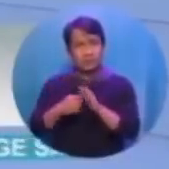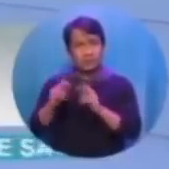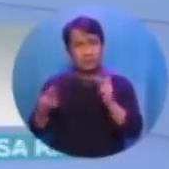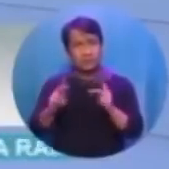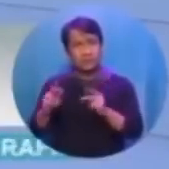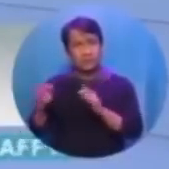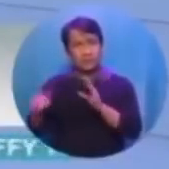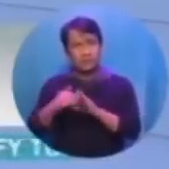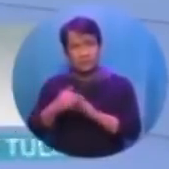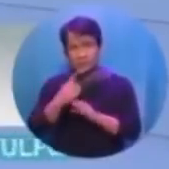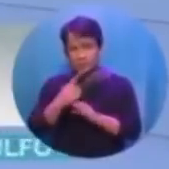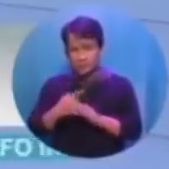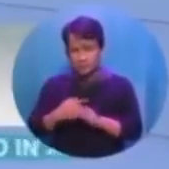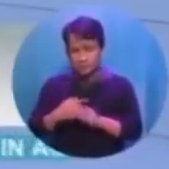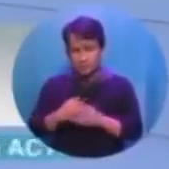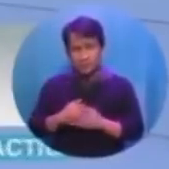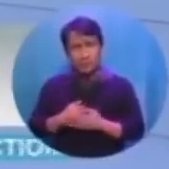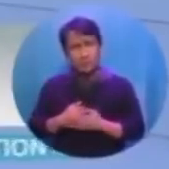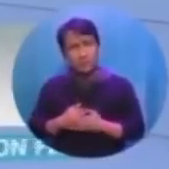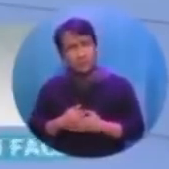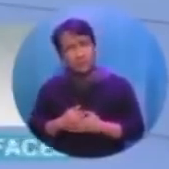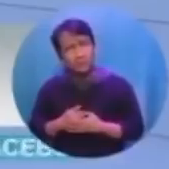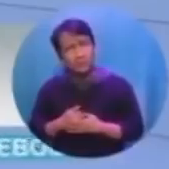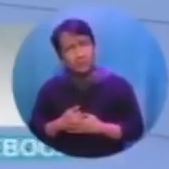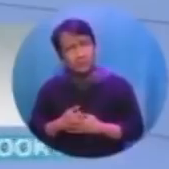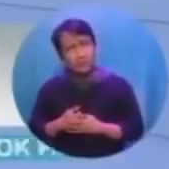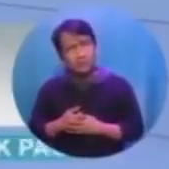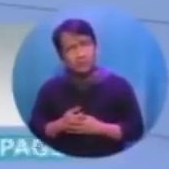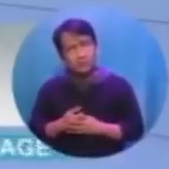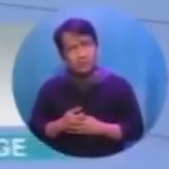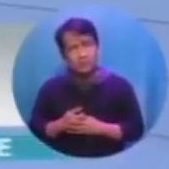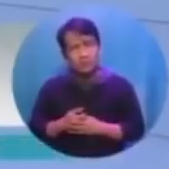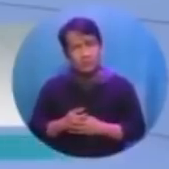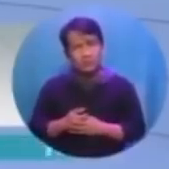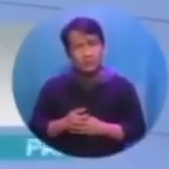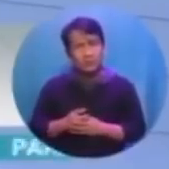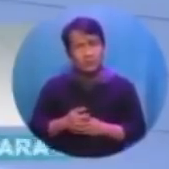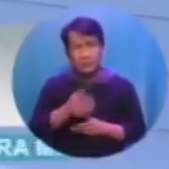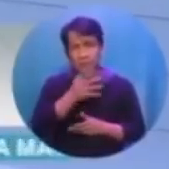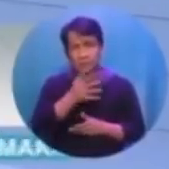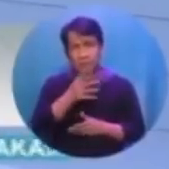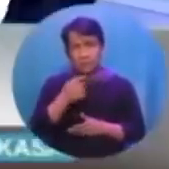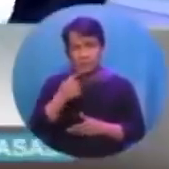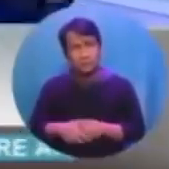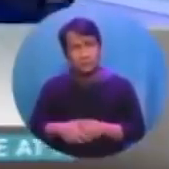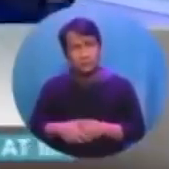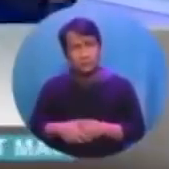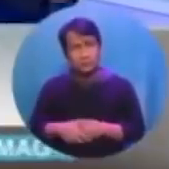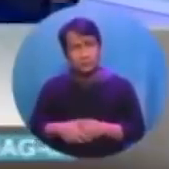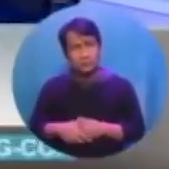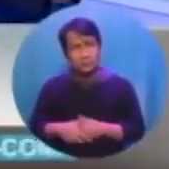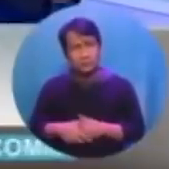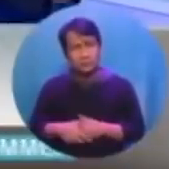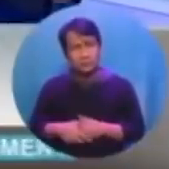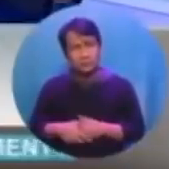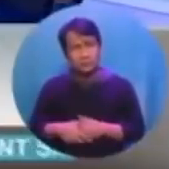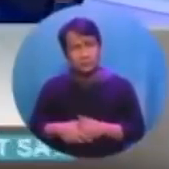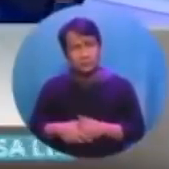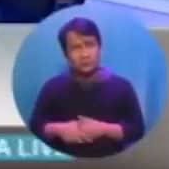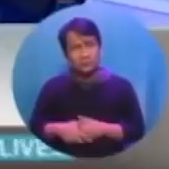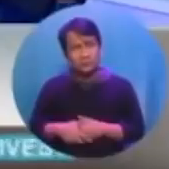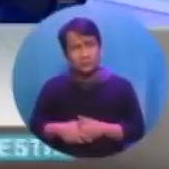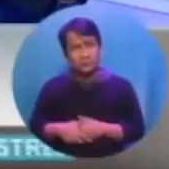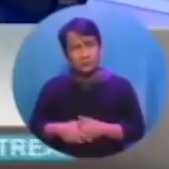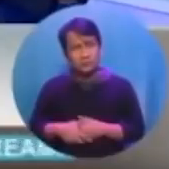netizen na nagtagpo sa amin, nagsitag sa amin, na gusto lamang pong matulungan kayo. Okay, Nay? Nay, pwede ba makausap si tatay? Idol, pwedeng